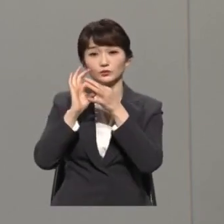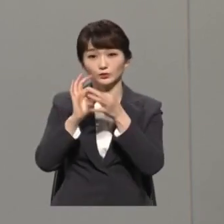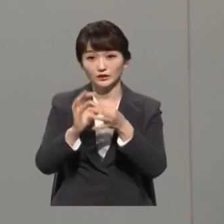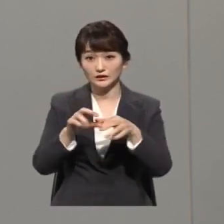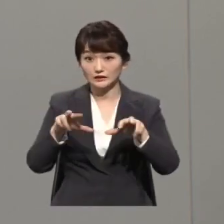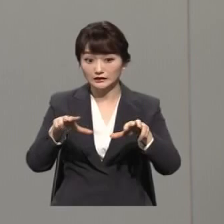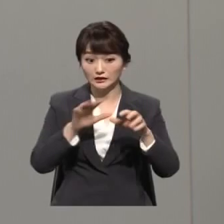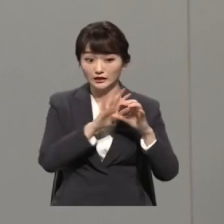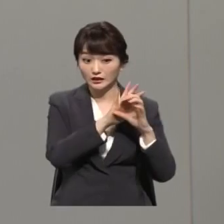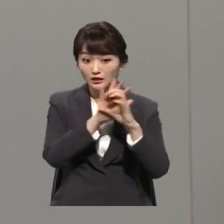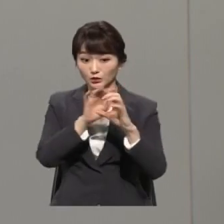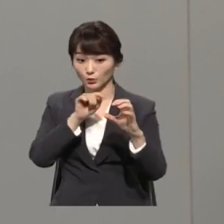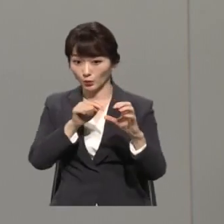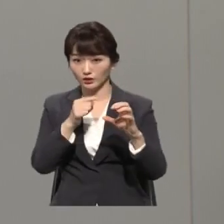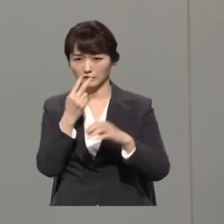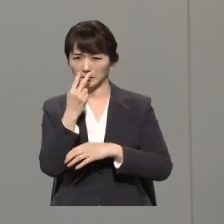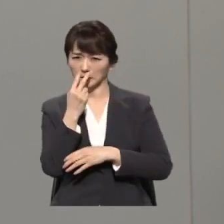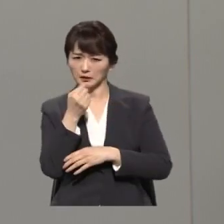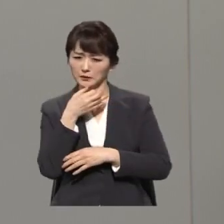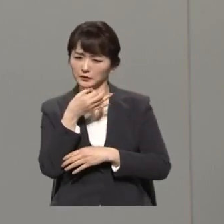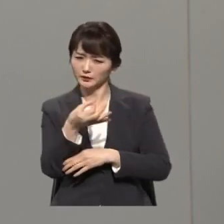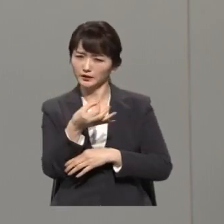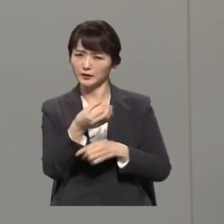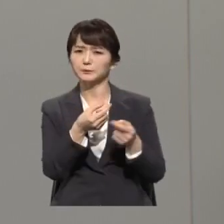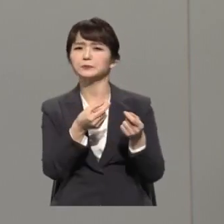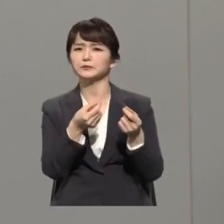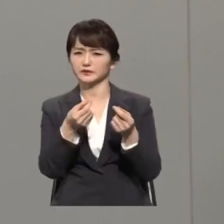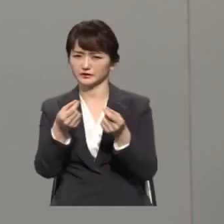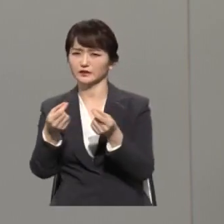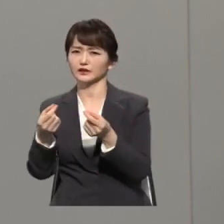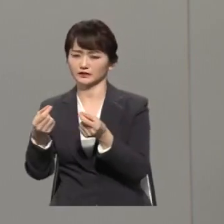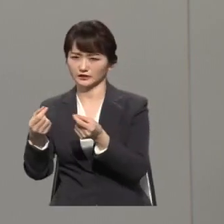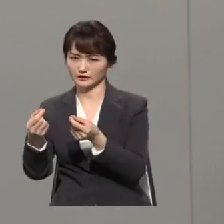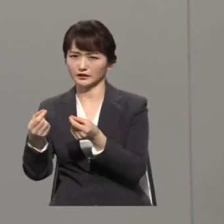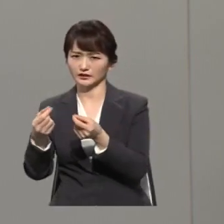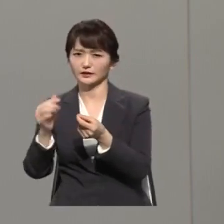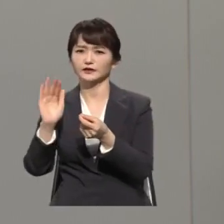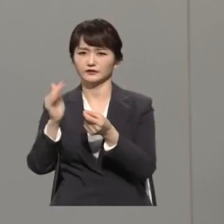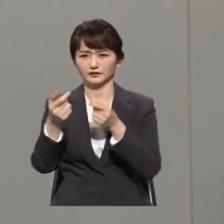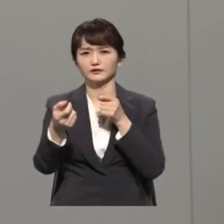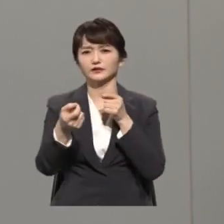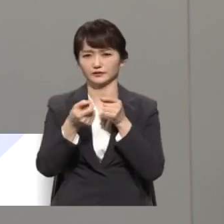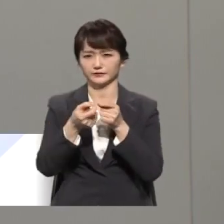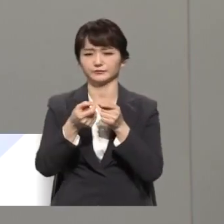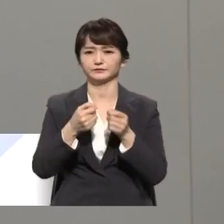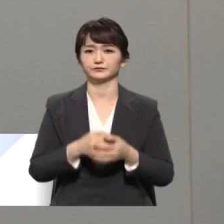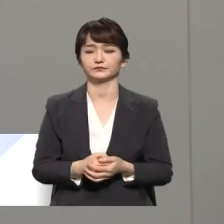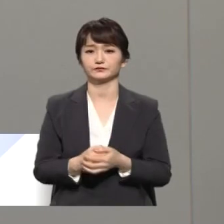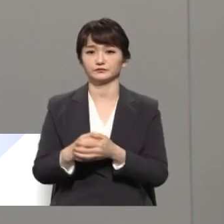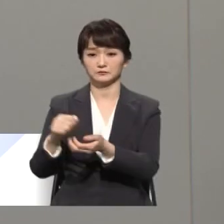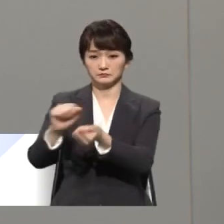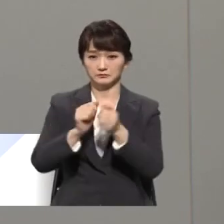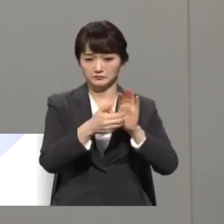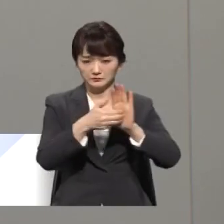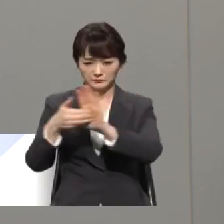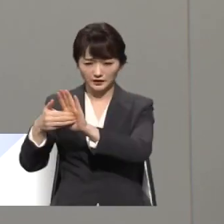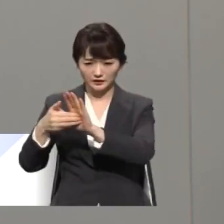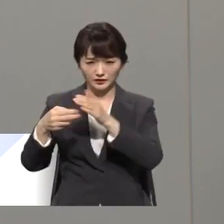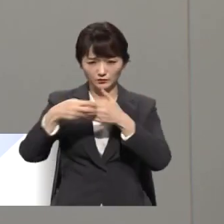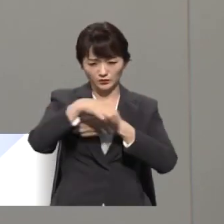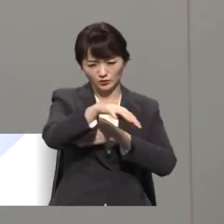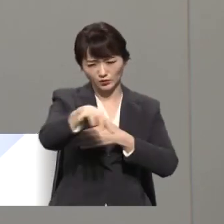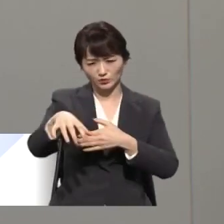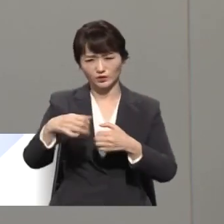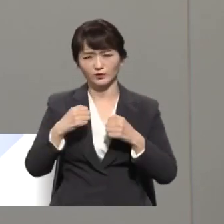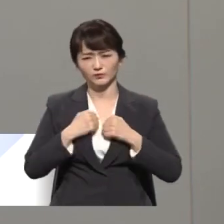이제 코로나도 감기처럼 같이 살 수밖에 없는 상황이 다가오고 있습니다 방역 의료 일선에서 분포